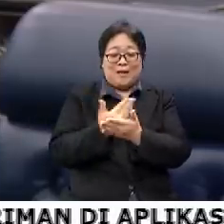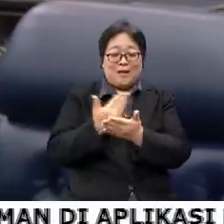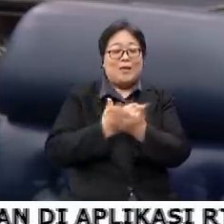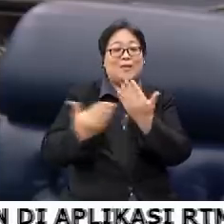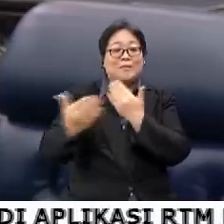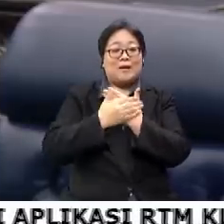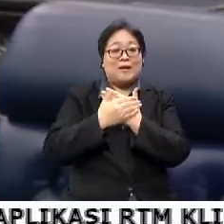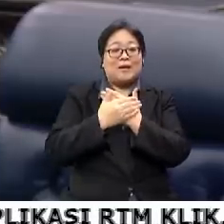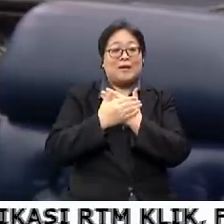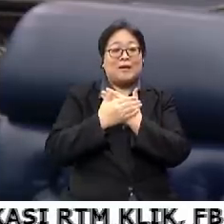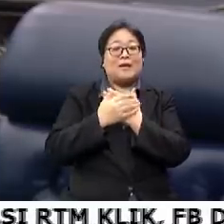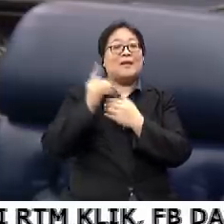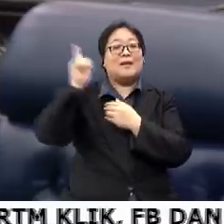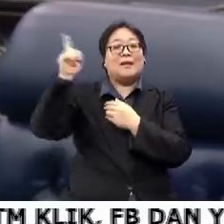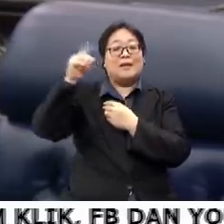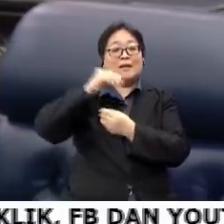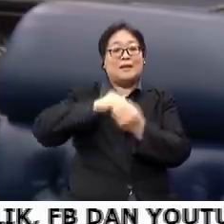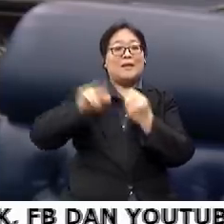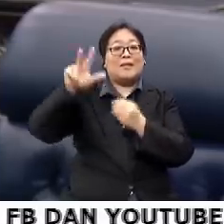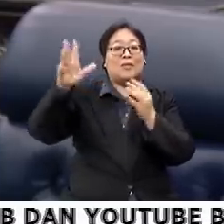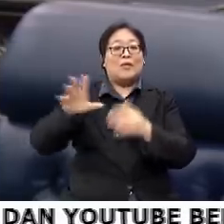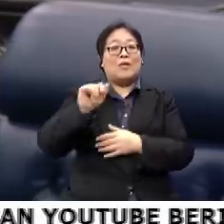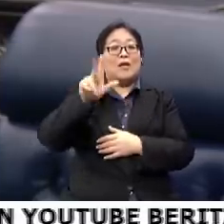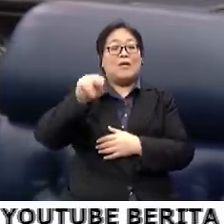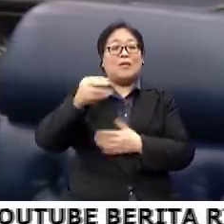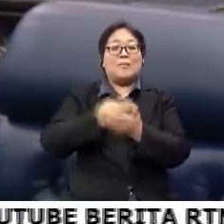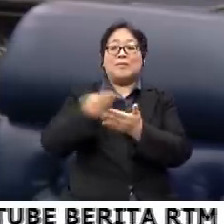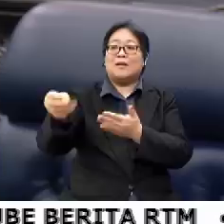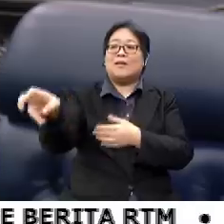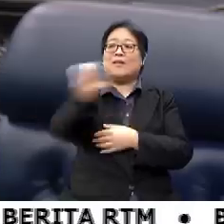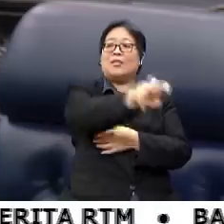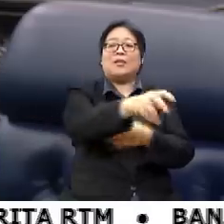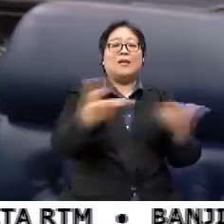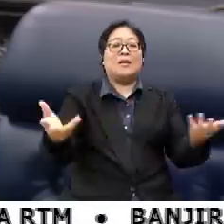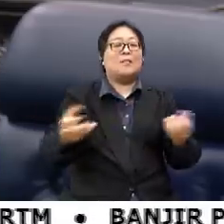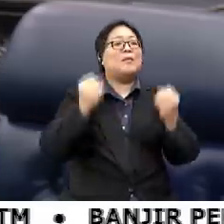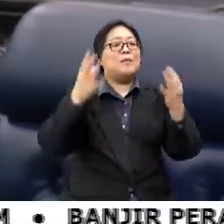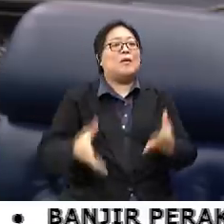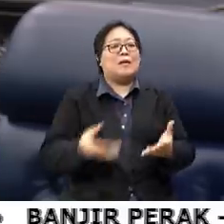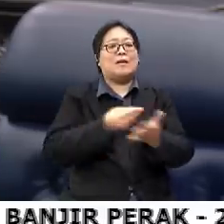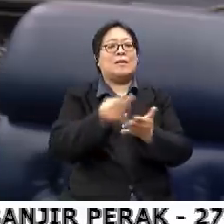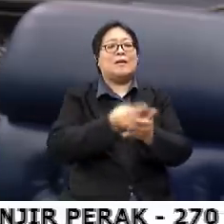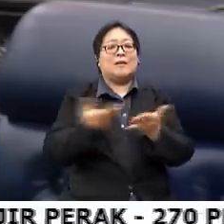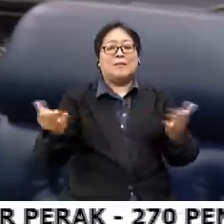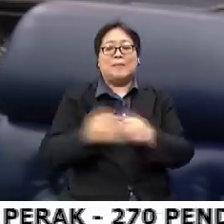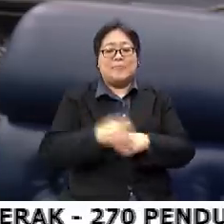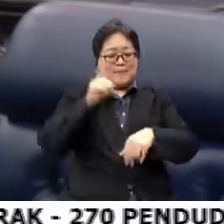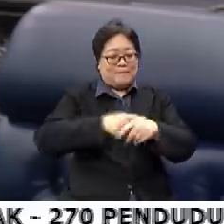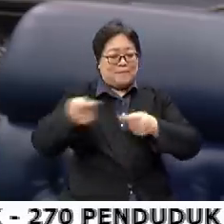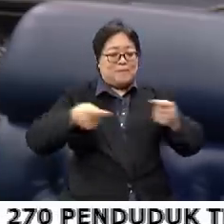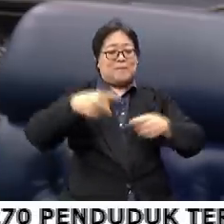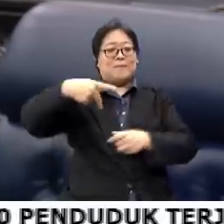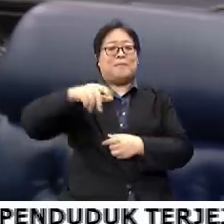balik umrah tengah dekat Mekah, 3 orang adun saya kena beli. Sebelum itu dah berapa orang kena beli lah. Ya, masa pemerintahan